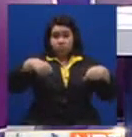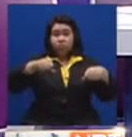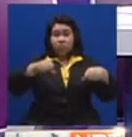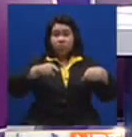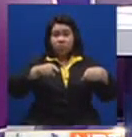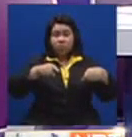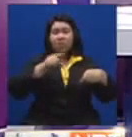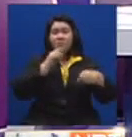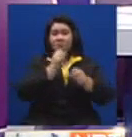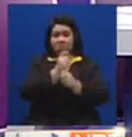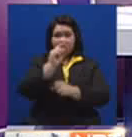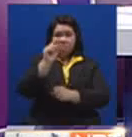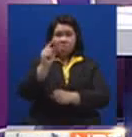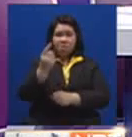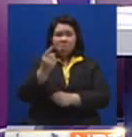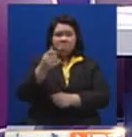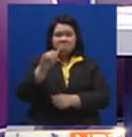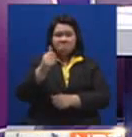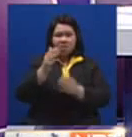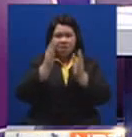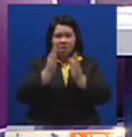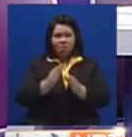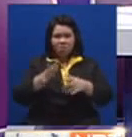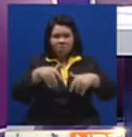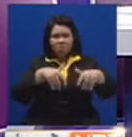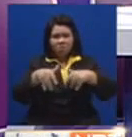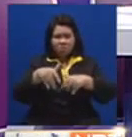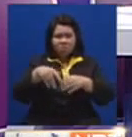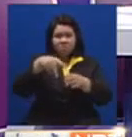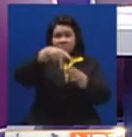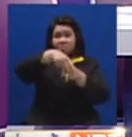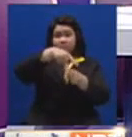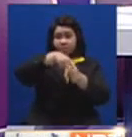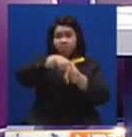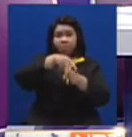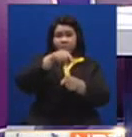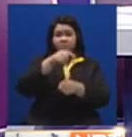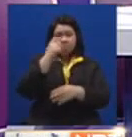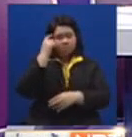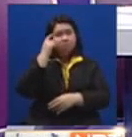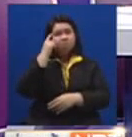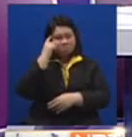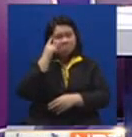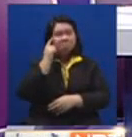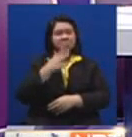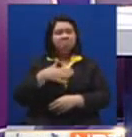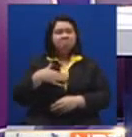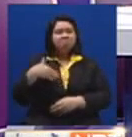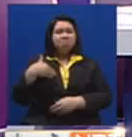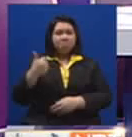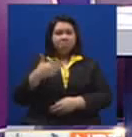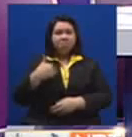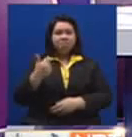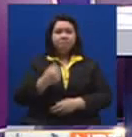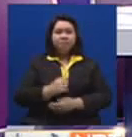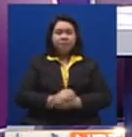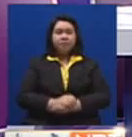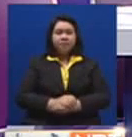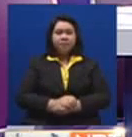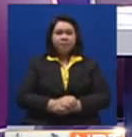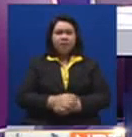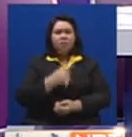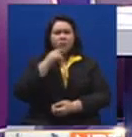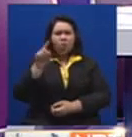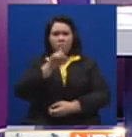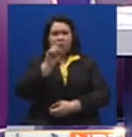ยนต์นะคะที่ทำขึ้นมาใหม่ก็อาจจะทำให้พี่น้องประชาชนที่ใช้บริการรถจักรยานยนต์เนี่ยมีความอุ่นใจมากยิ่งขึ้นด้วยนะคะก็อย่าเพิ่ง